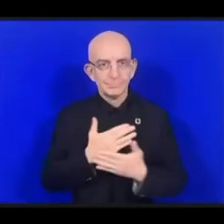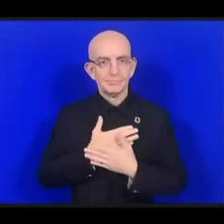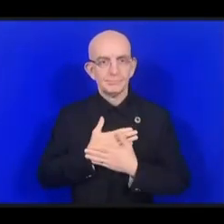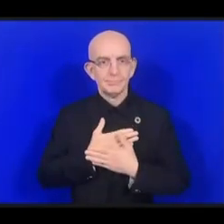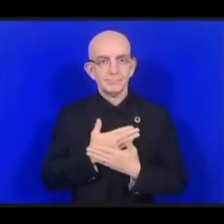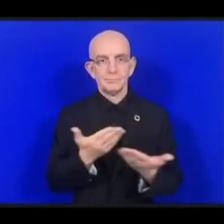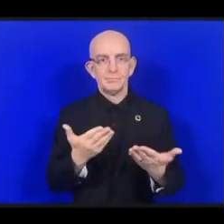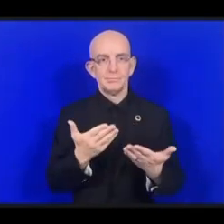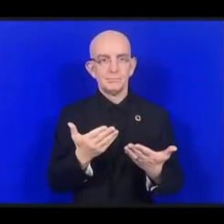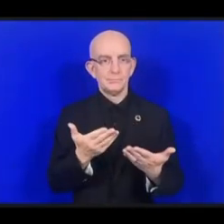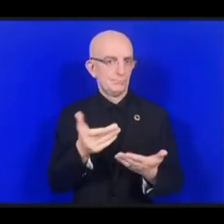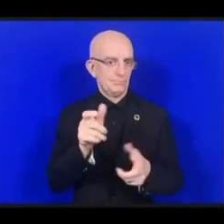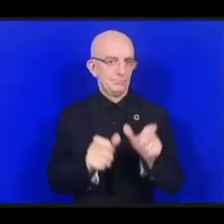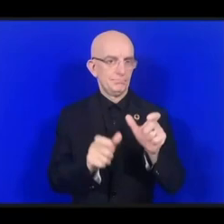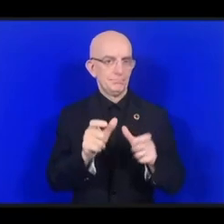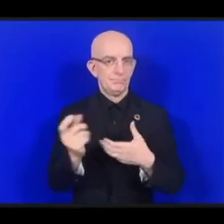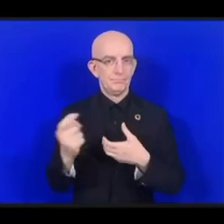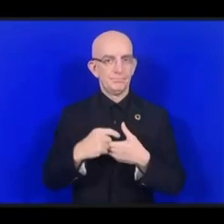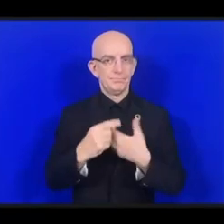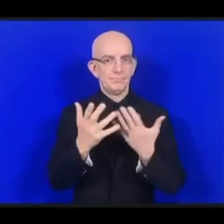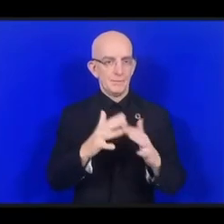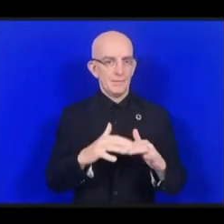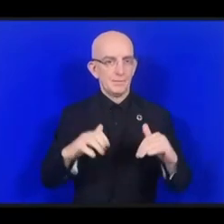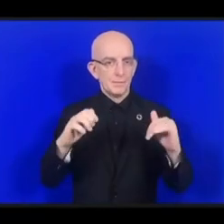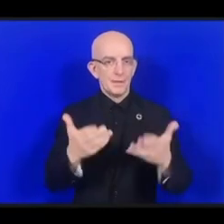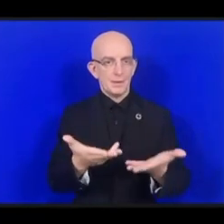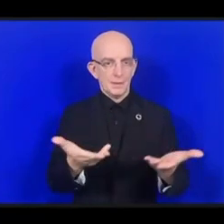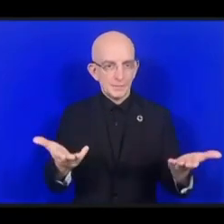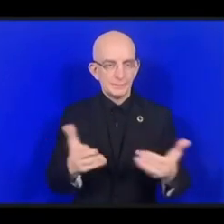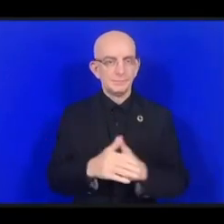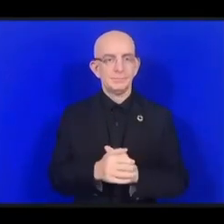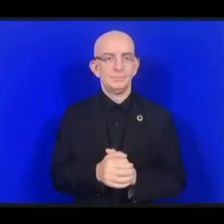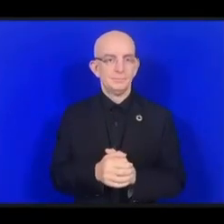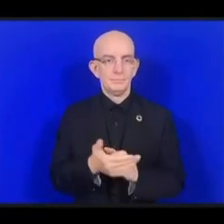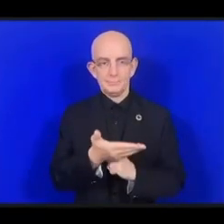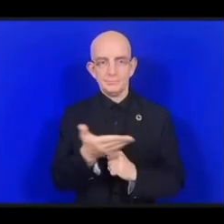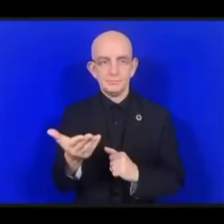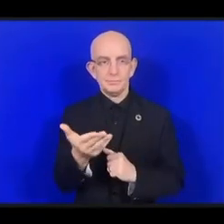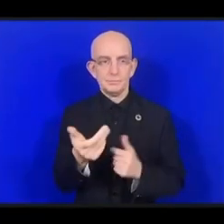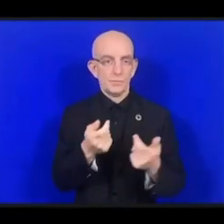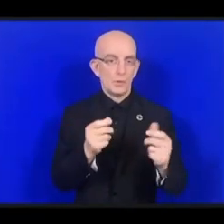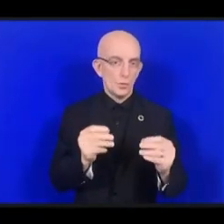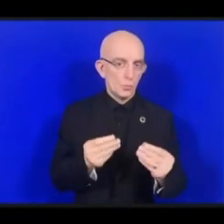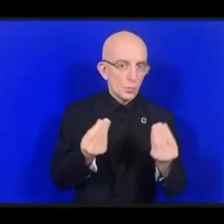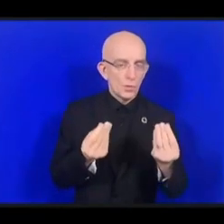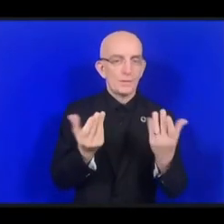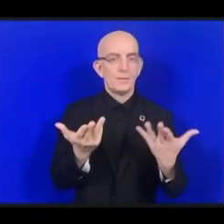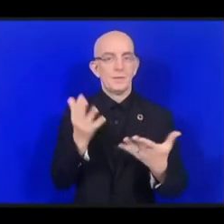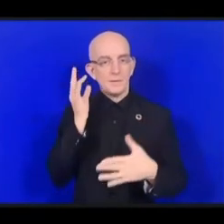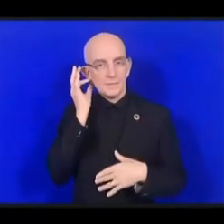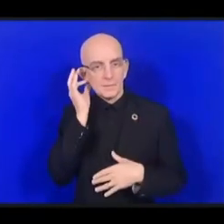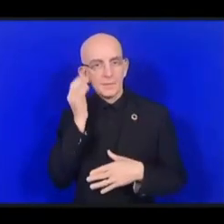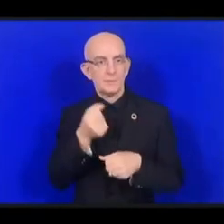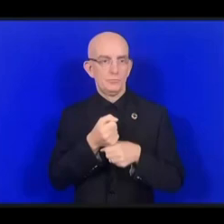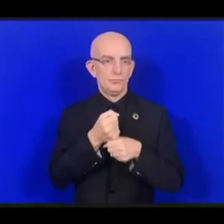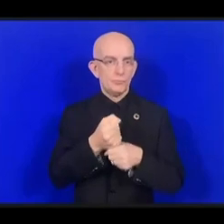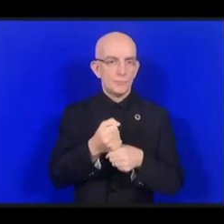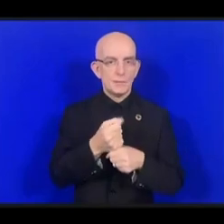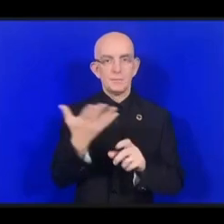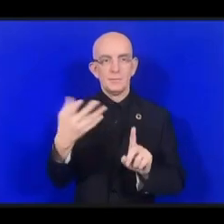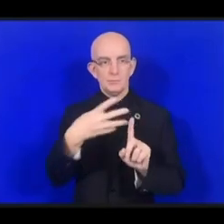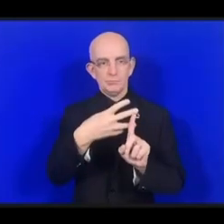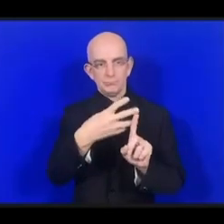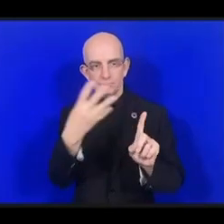女性LGBTQiPlusの代表者の方々ご参加の皆様